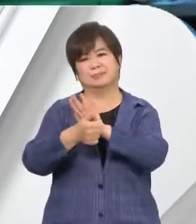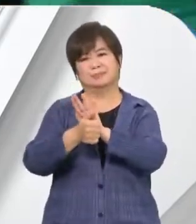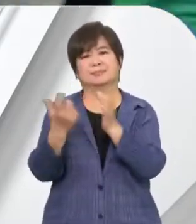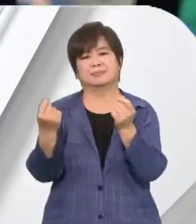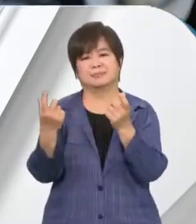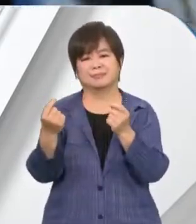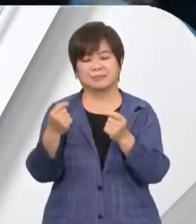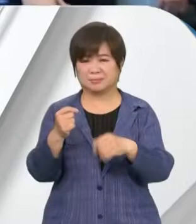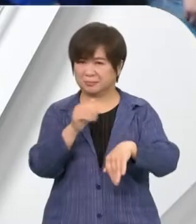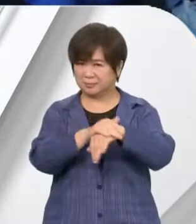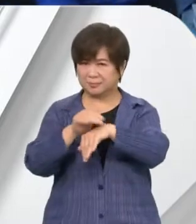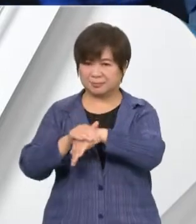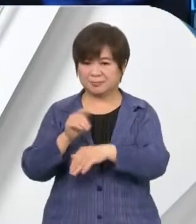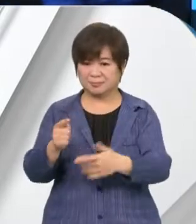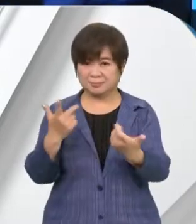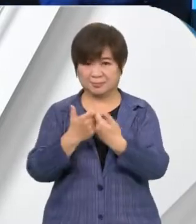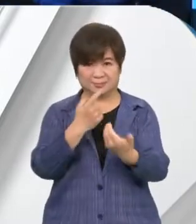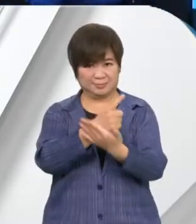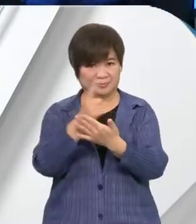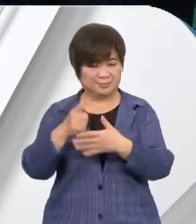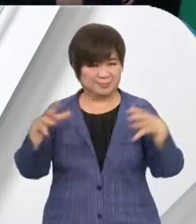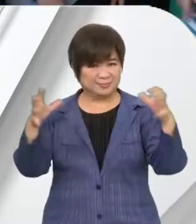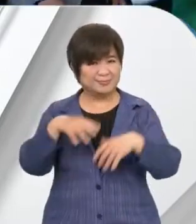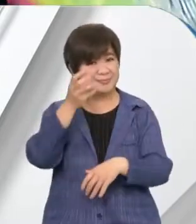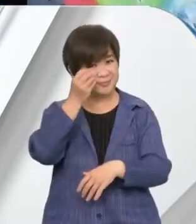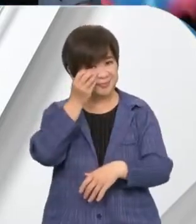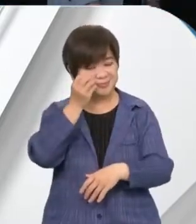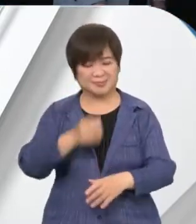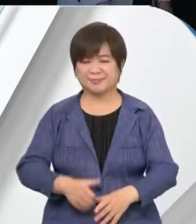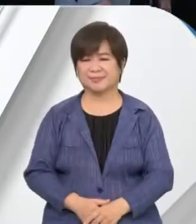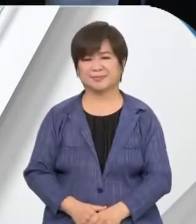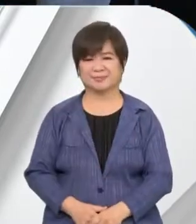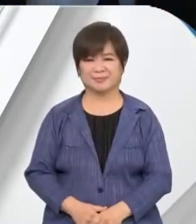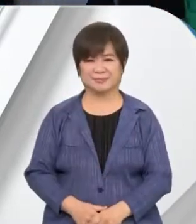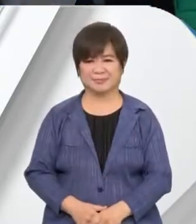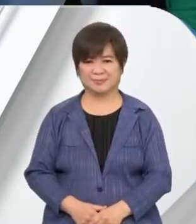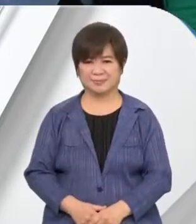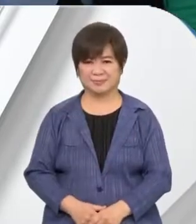途精彩嘅戏，都是下大家强下来看。下个新闻你把卷签名纸台俾报道。